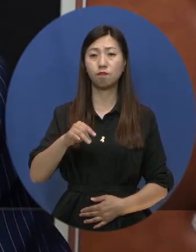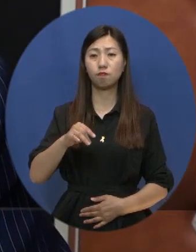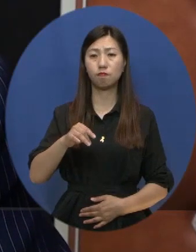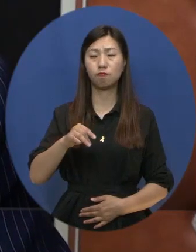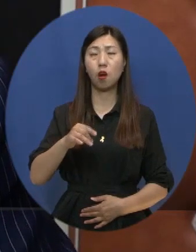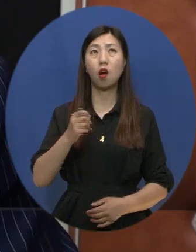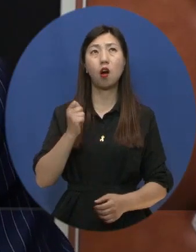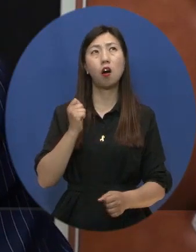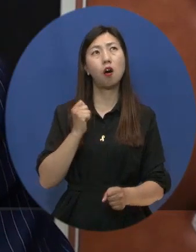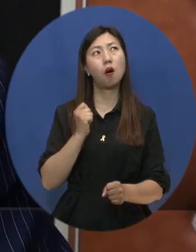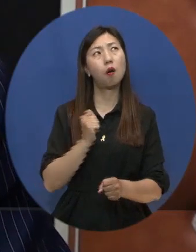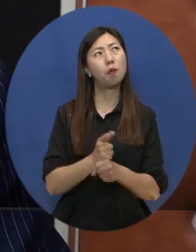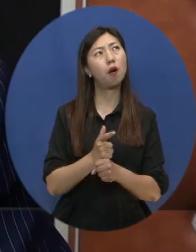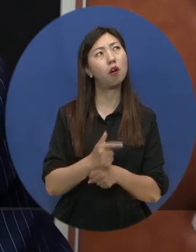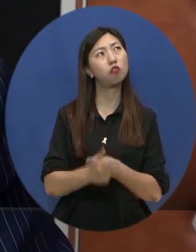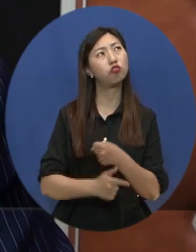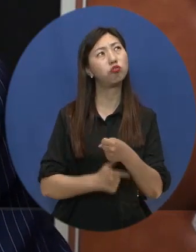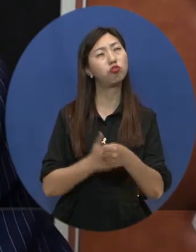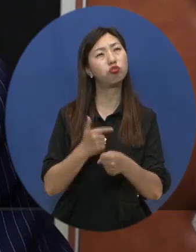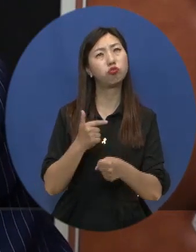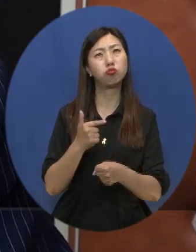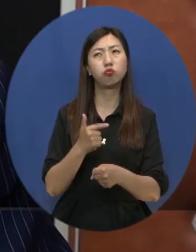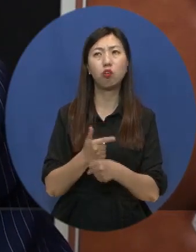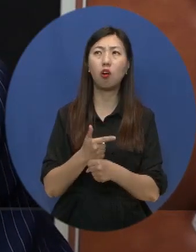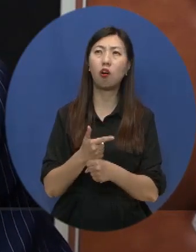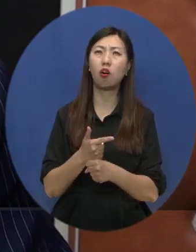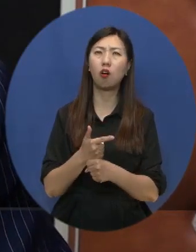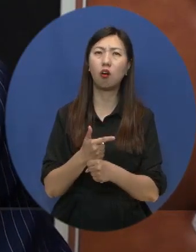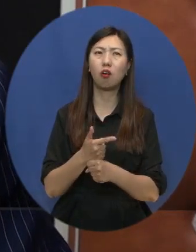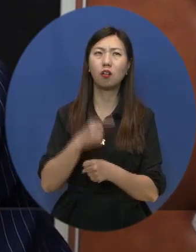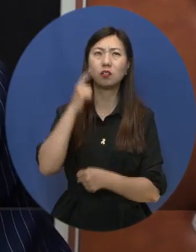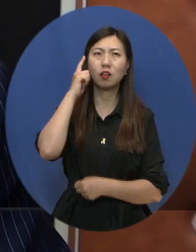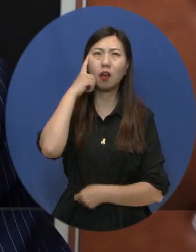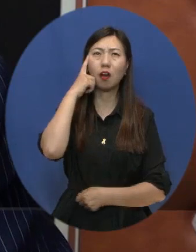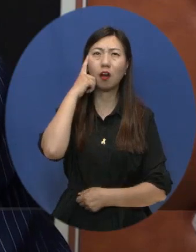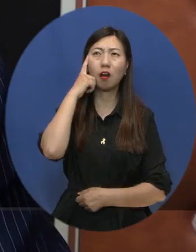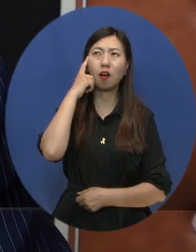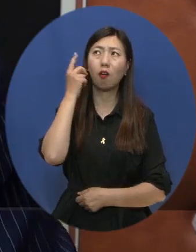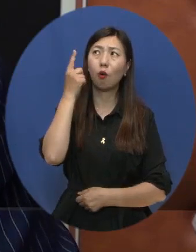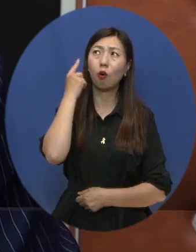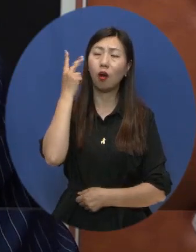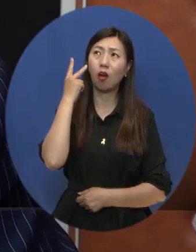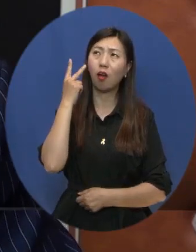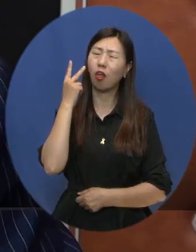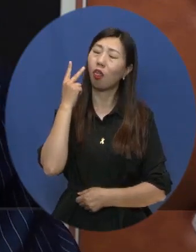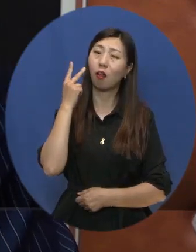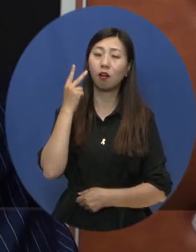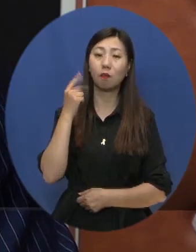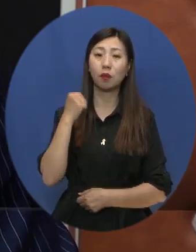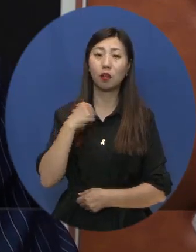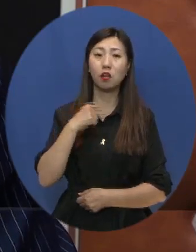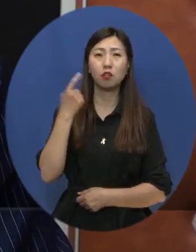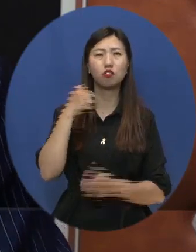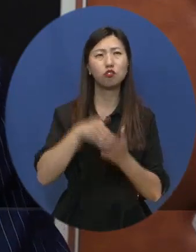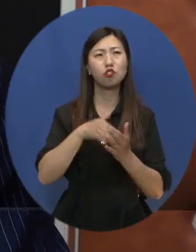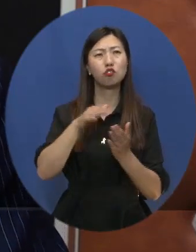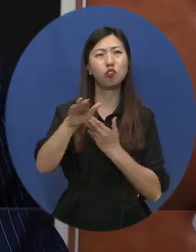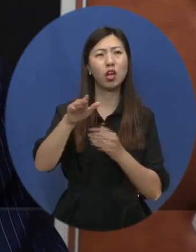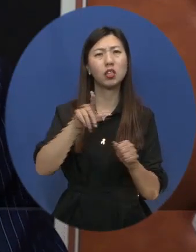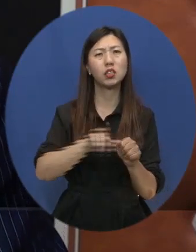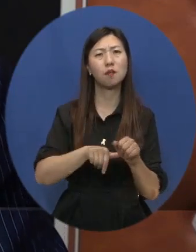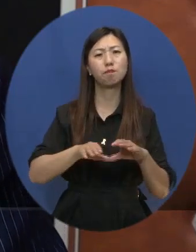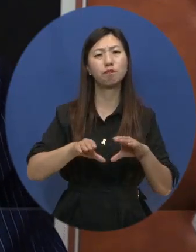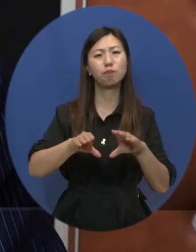벌써 6년이 됐나 싶어요. 엊그저께 같은데 그때 이후로 일 멈춰있는